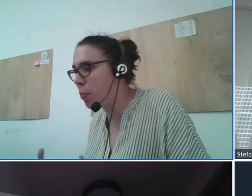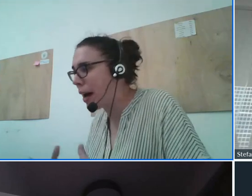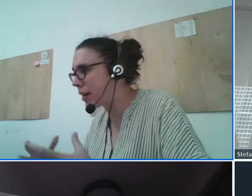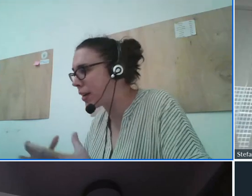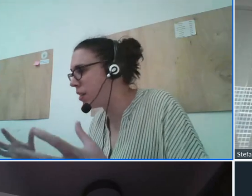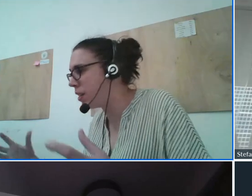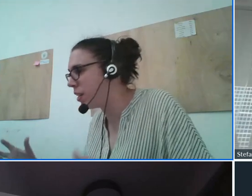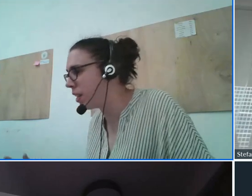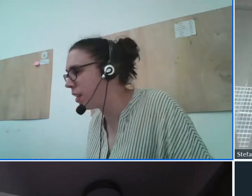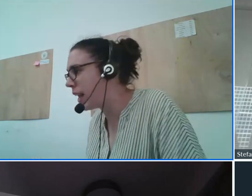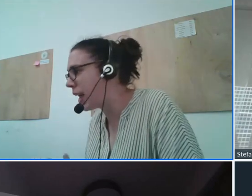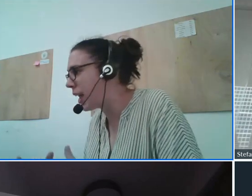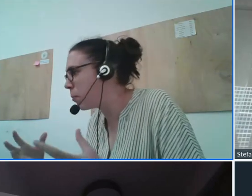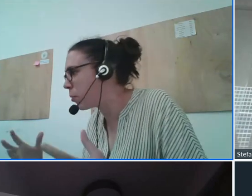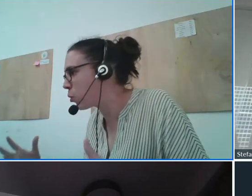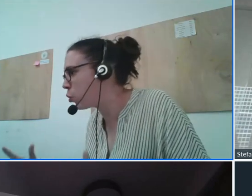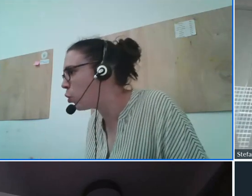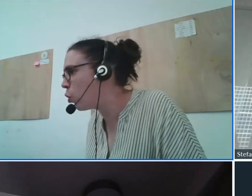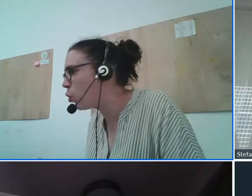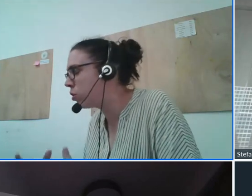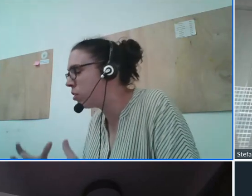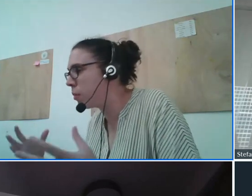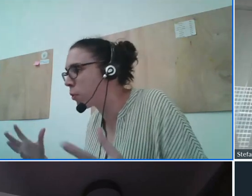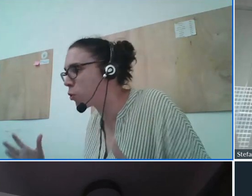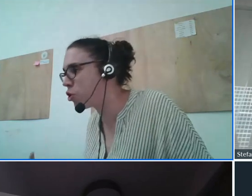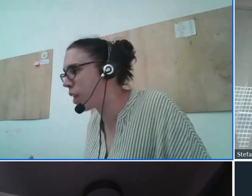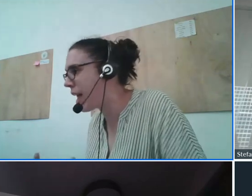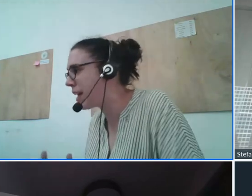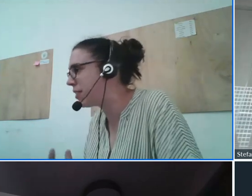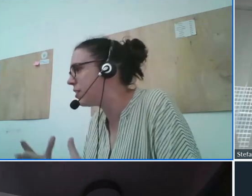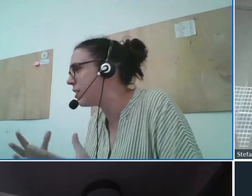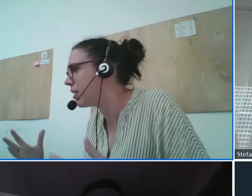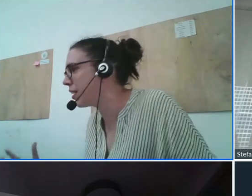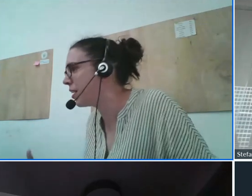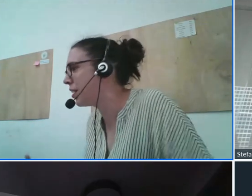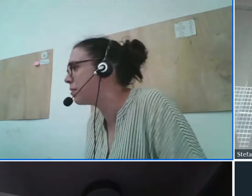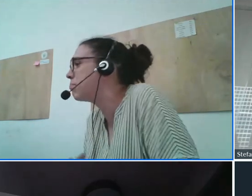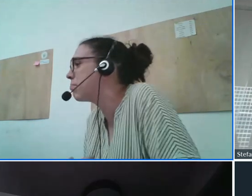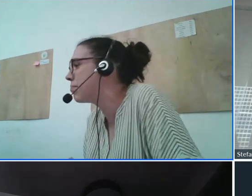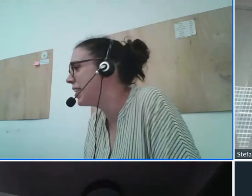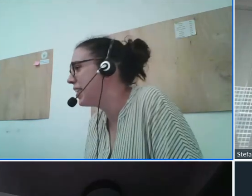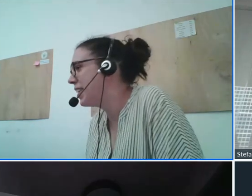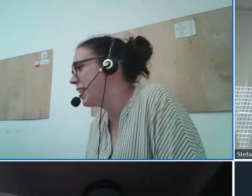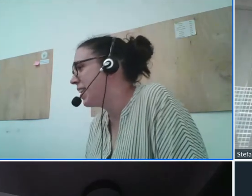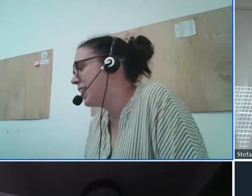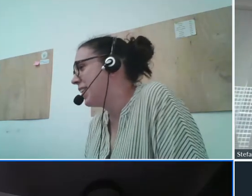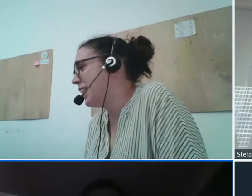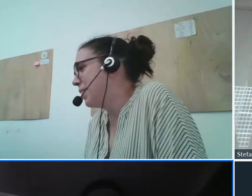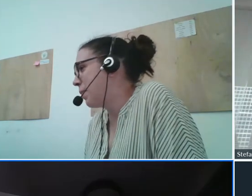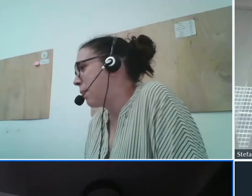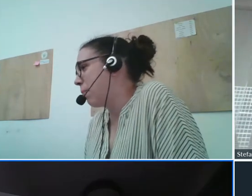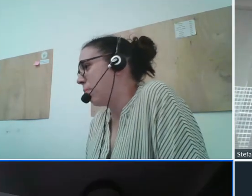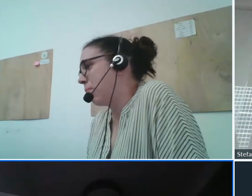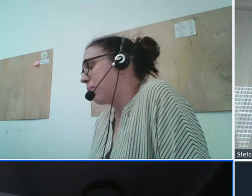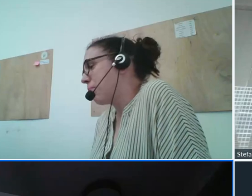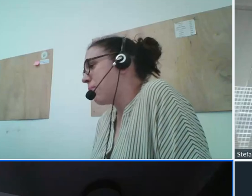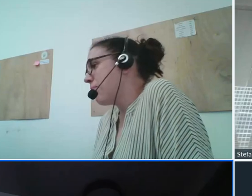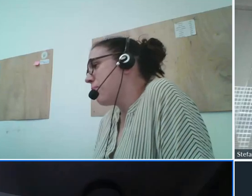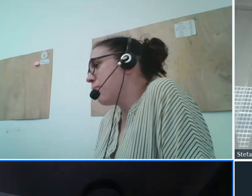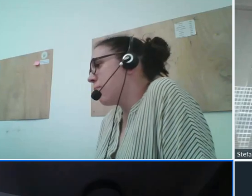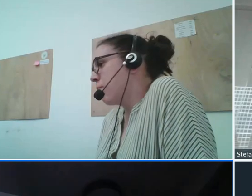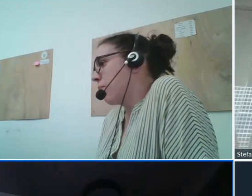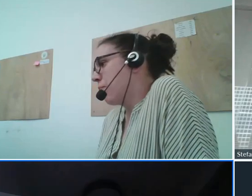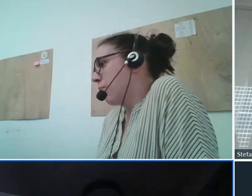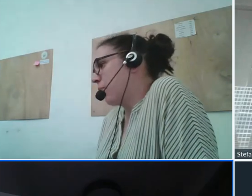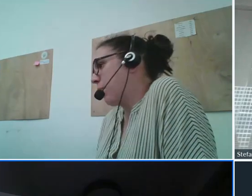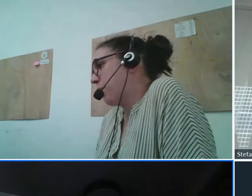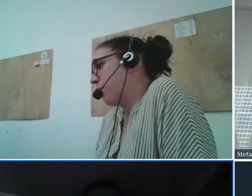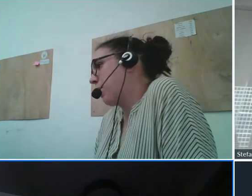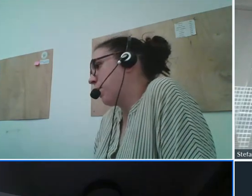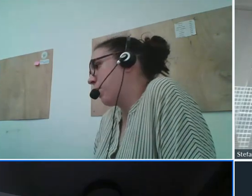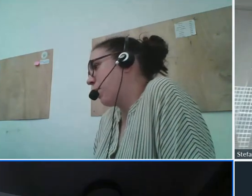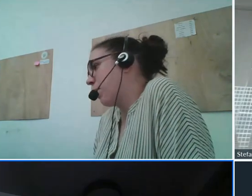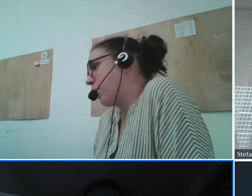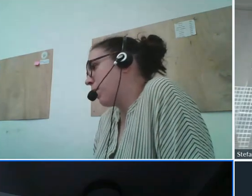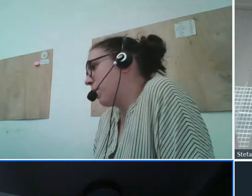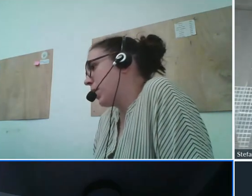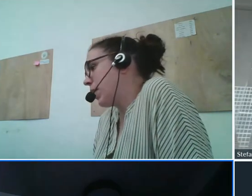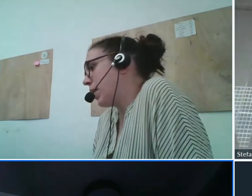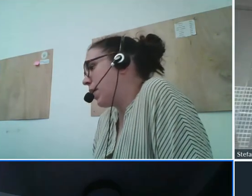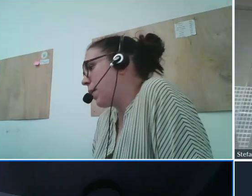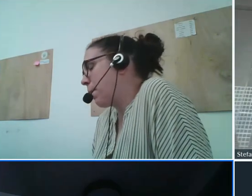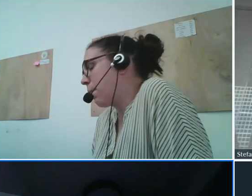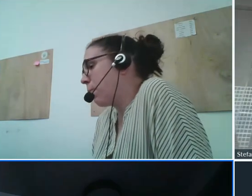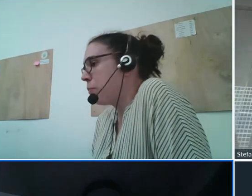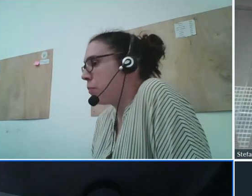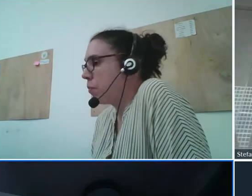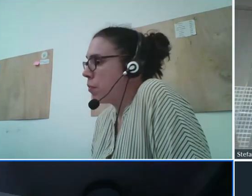pronti a rubarti idee, prodotti, progetti. Se posso, perché poi in realtà anch'io purtroppo, ma